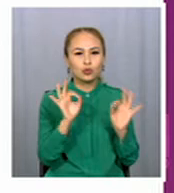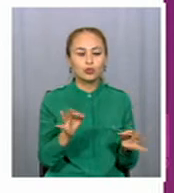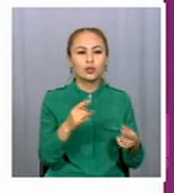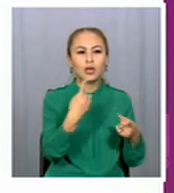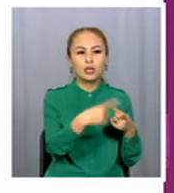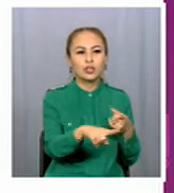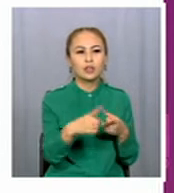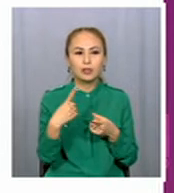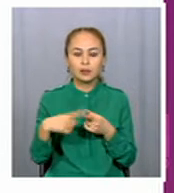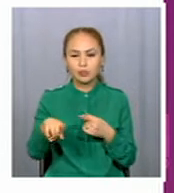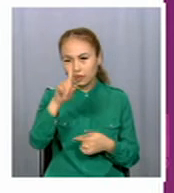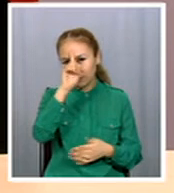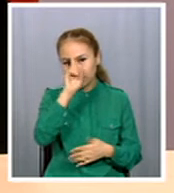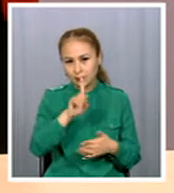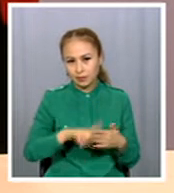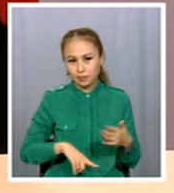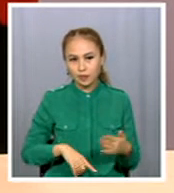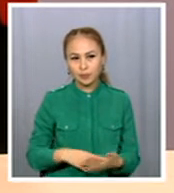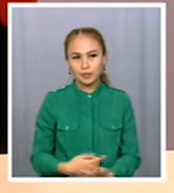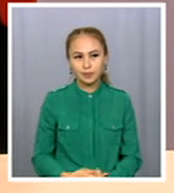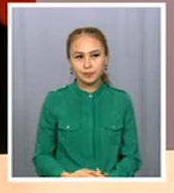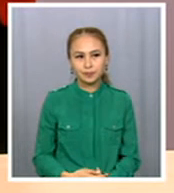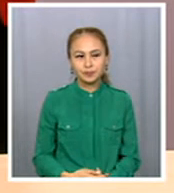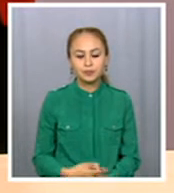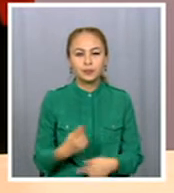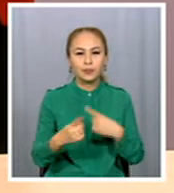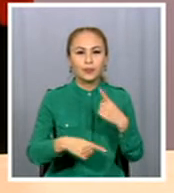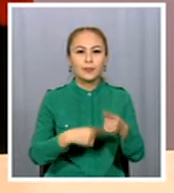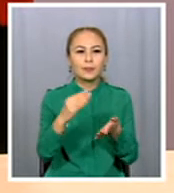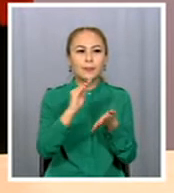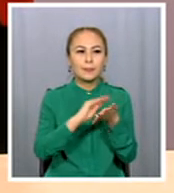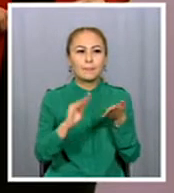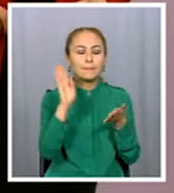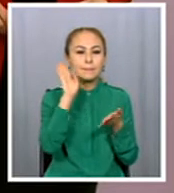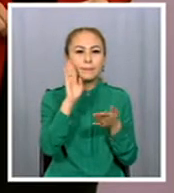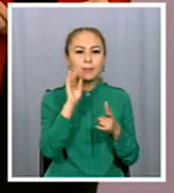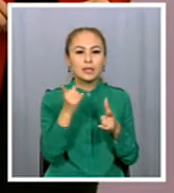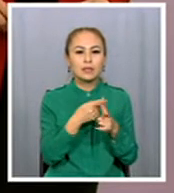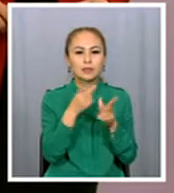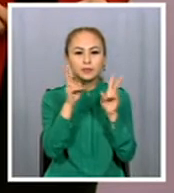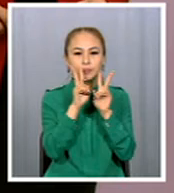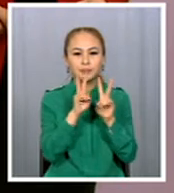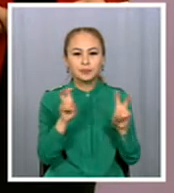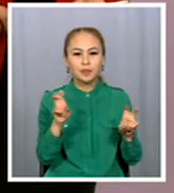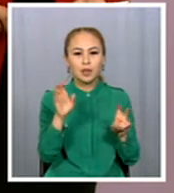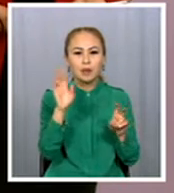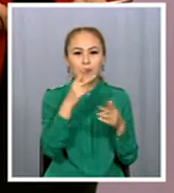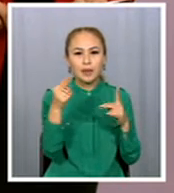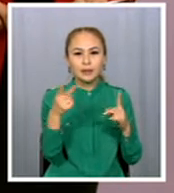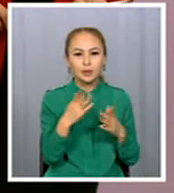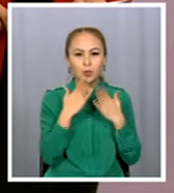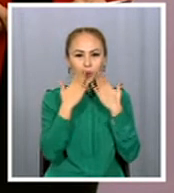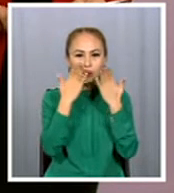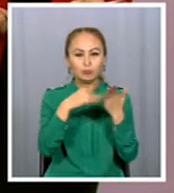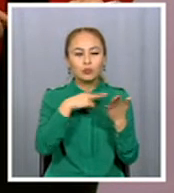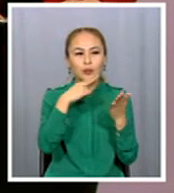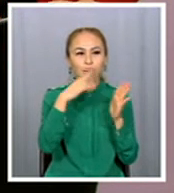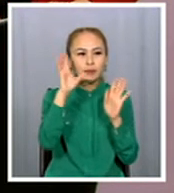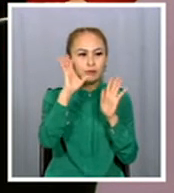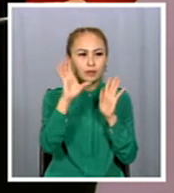ажыратқандарыңа сенімдімін. Келесі мәтініміз су деп аталады. Мәтінді оқимын. Мұқият тыңдаңдар.